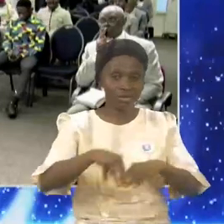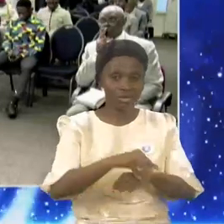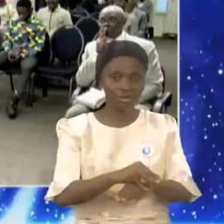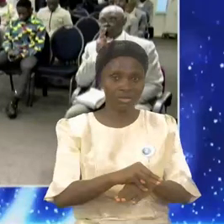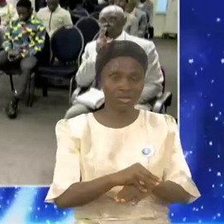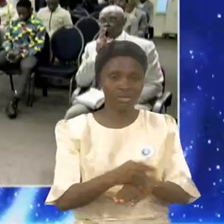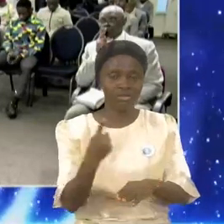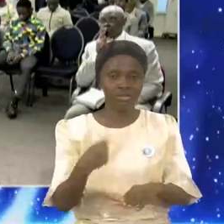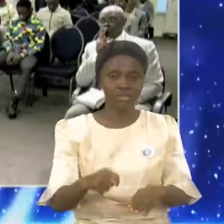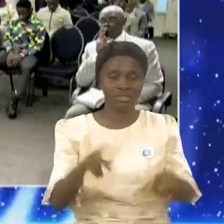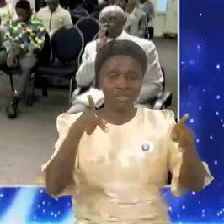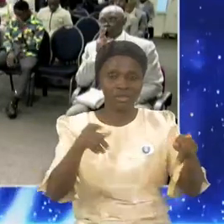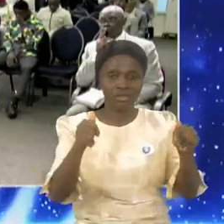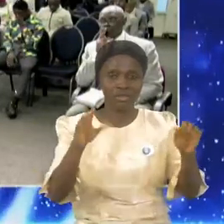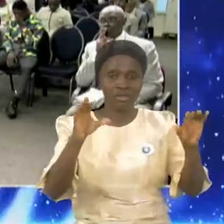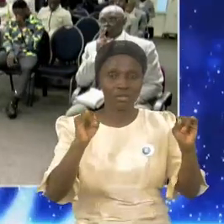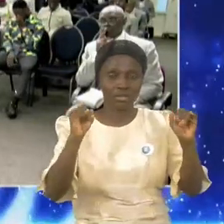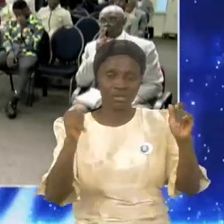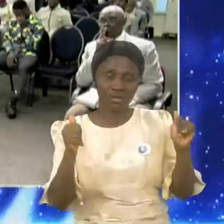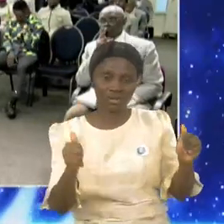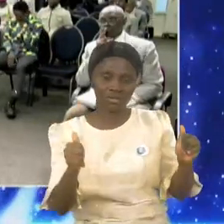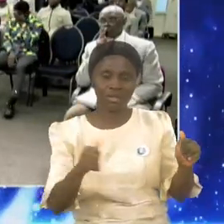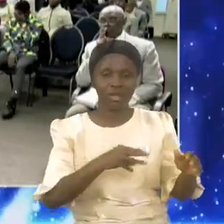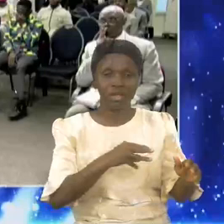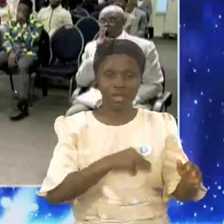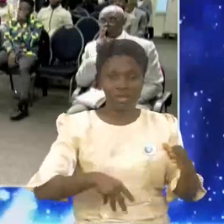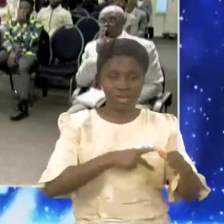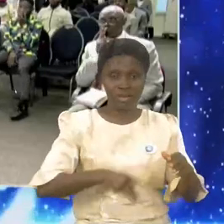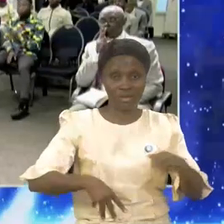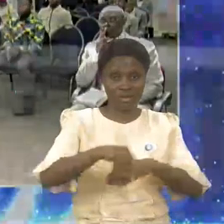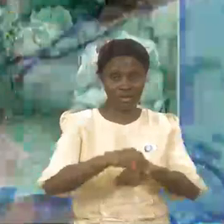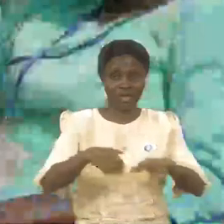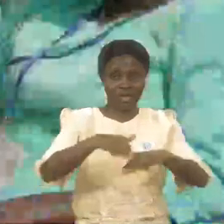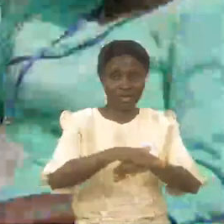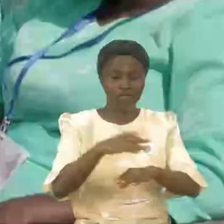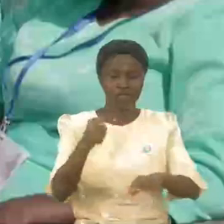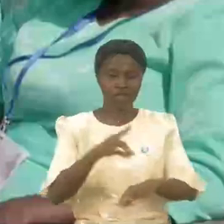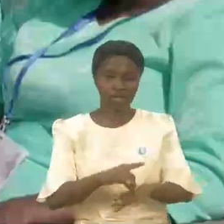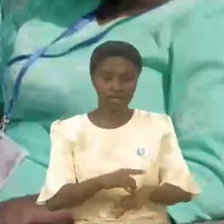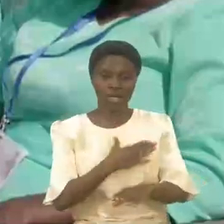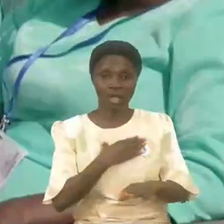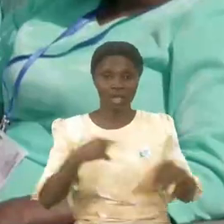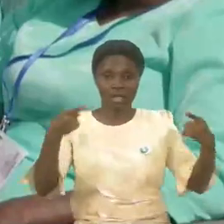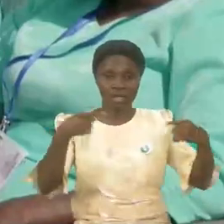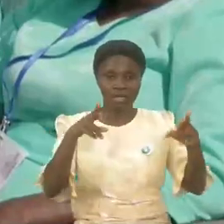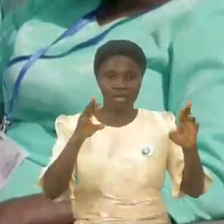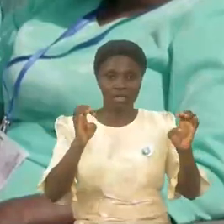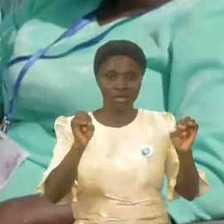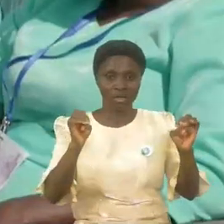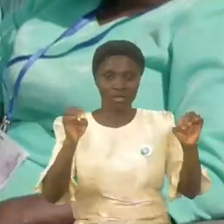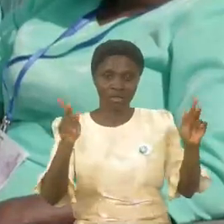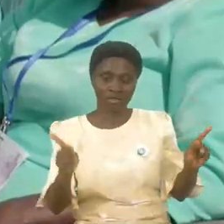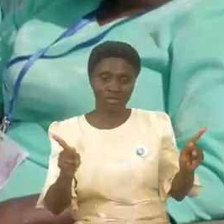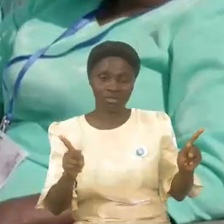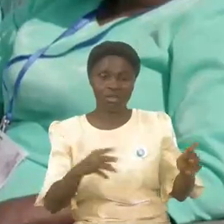royaume babylonien le deuxième empire c'est l'empire medo pèse sur toute la terre et